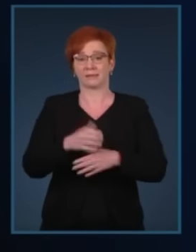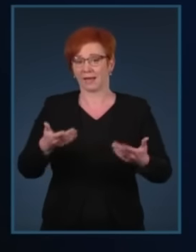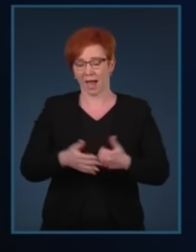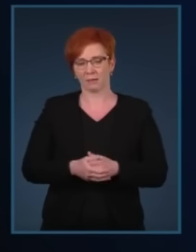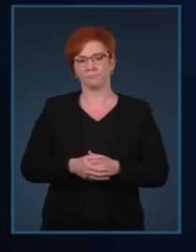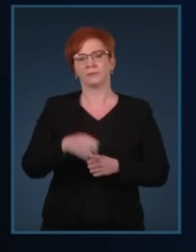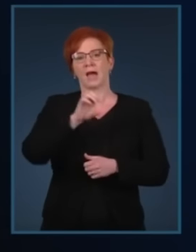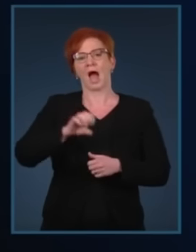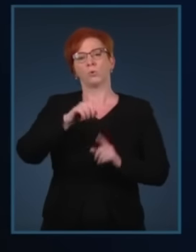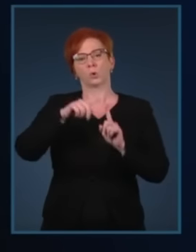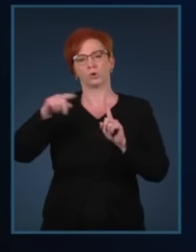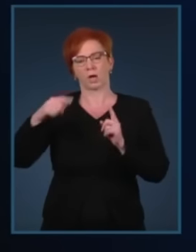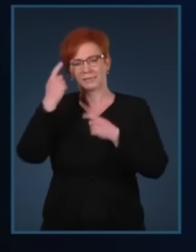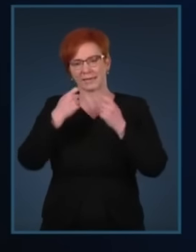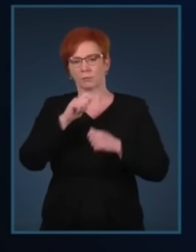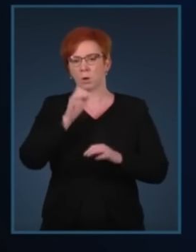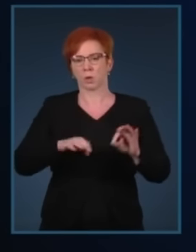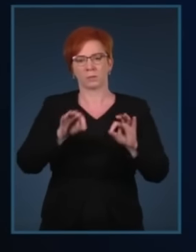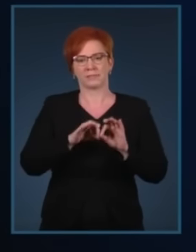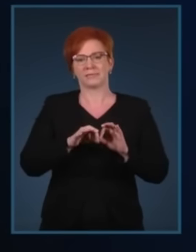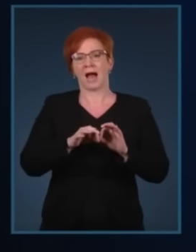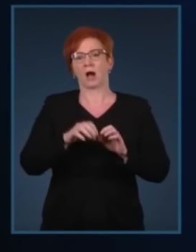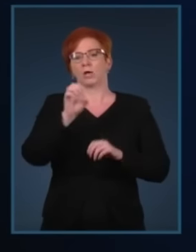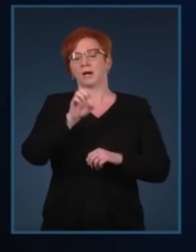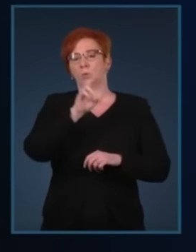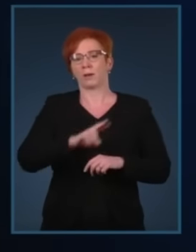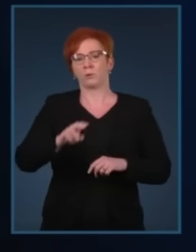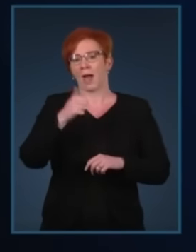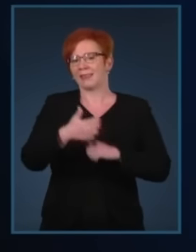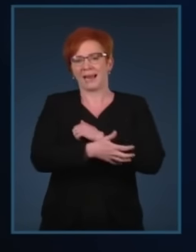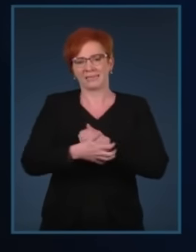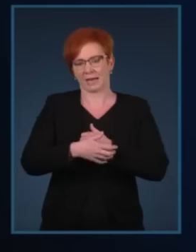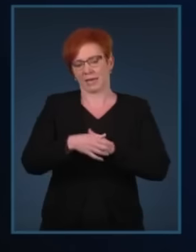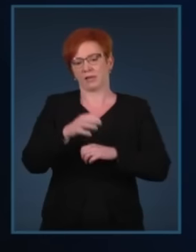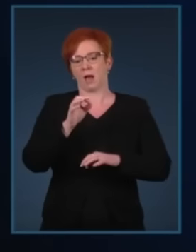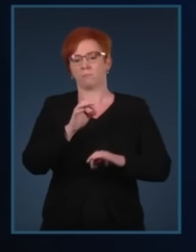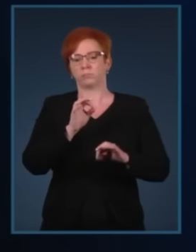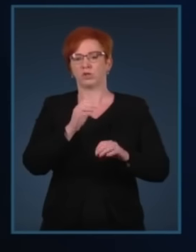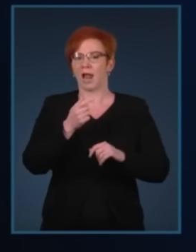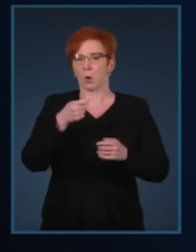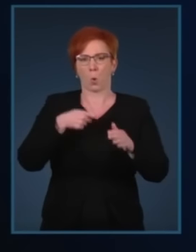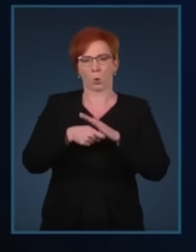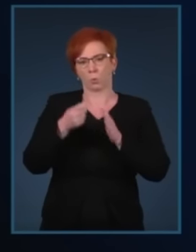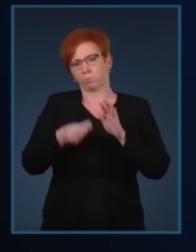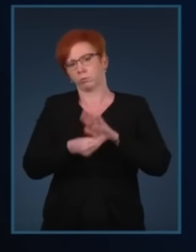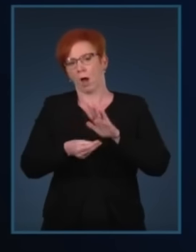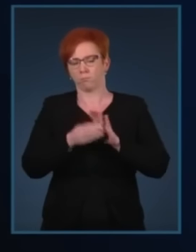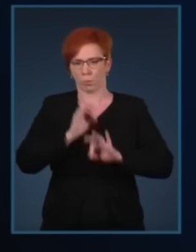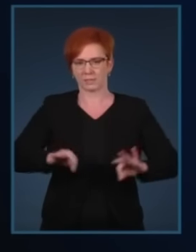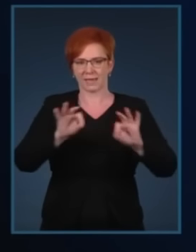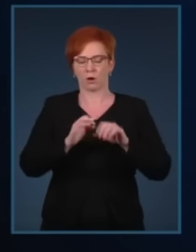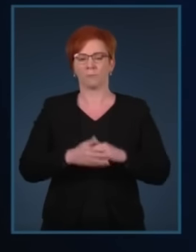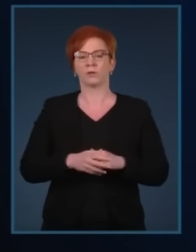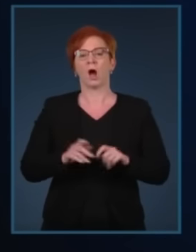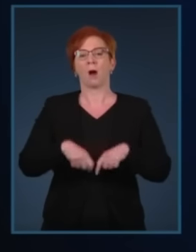szerint Magyarország az EU egyik legszegényebb, a Transparency International szerint pedig legkorruptabb országa. A megoldás mozgalom